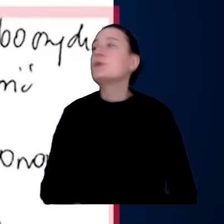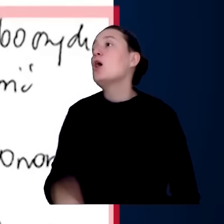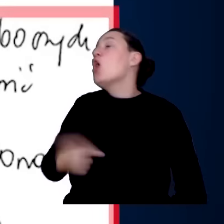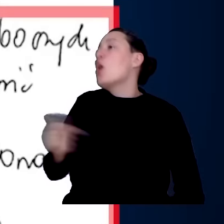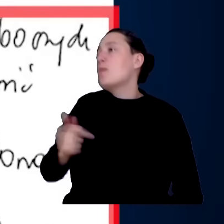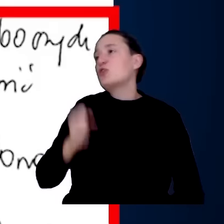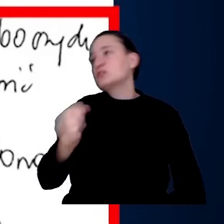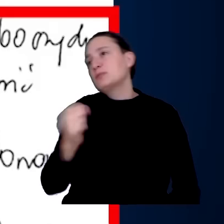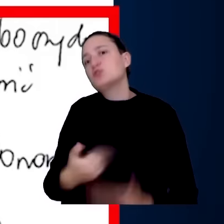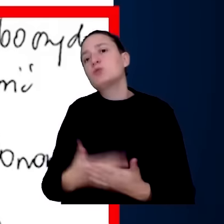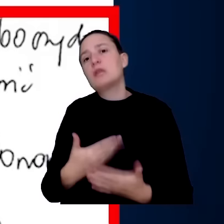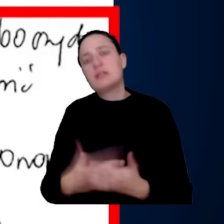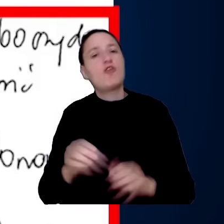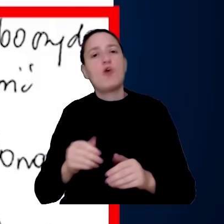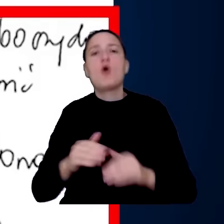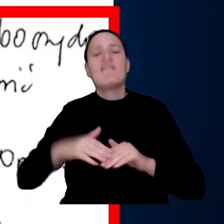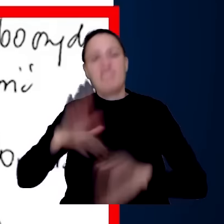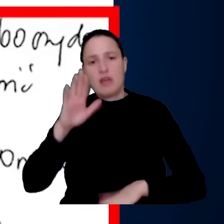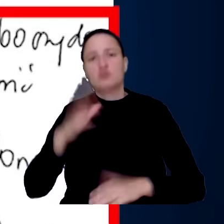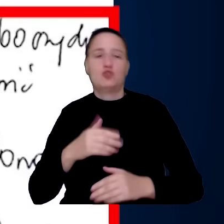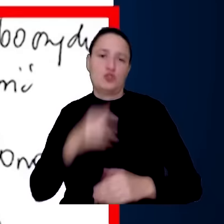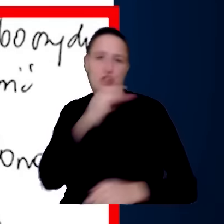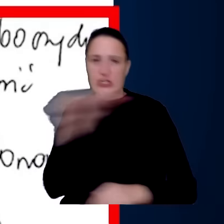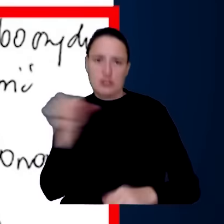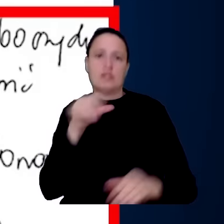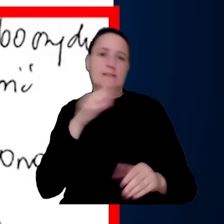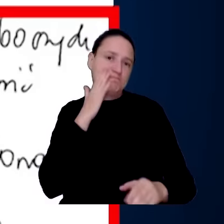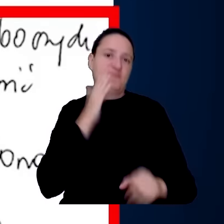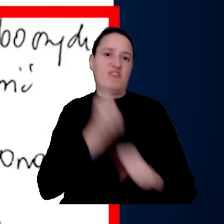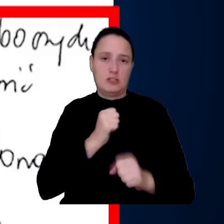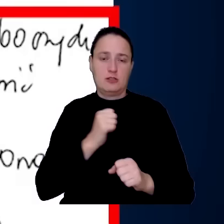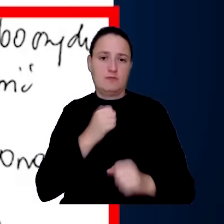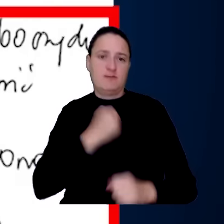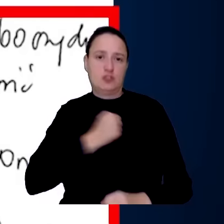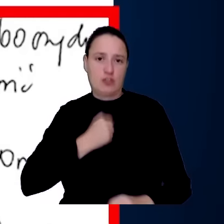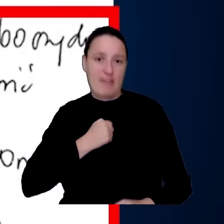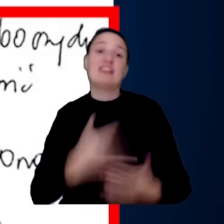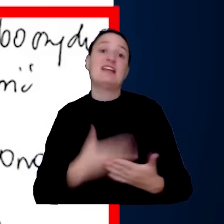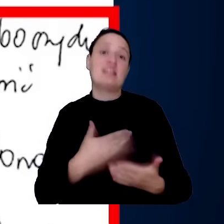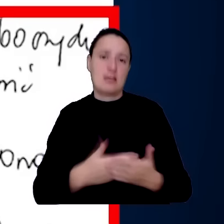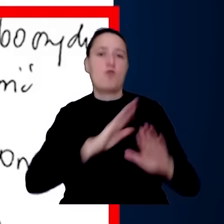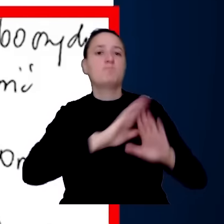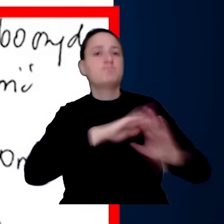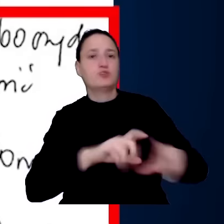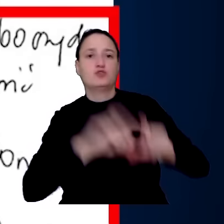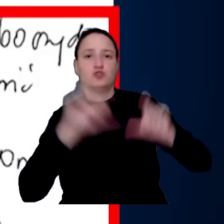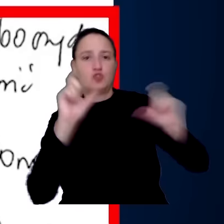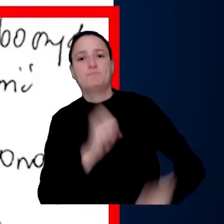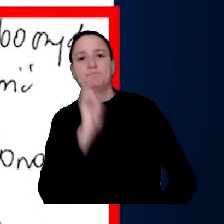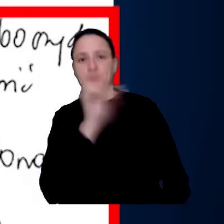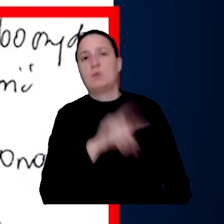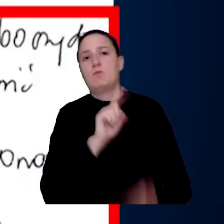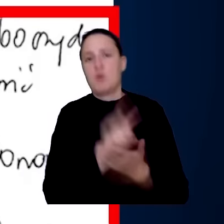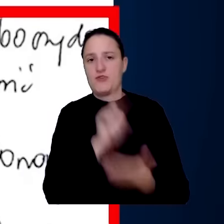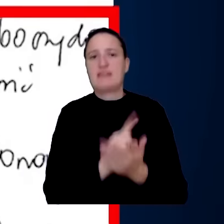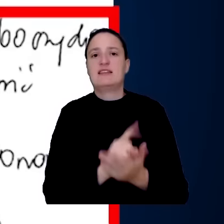część roboczych dni spędzam w Warszawie. Aby zapewnić dzieciom miejsce w publicznych placówkach wychowawczych, musiałem zostać podatnikiem w